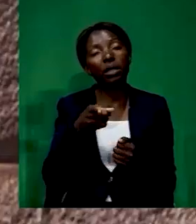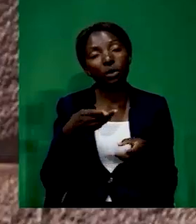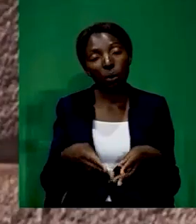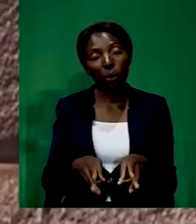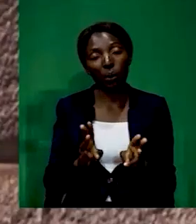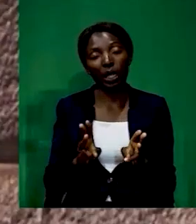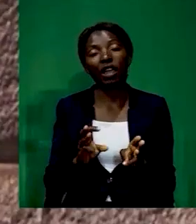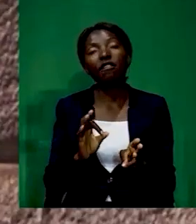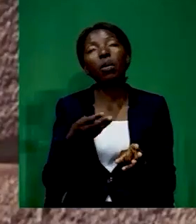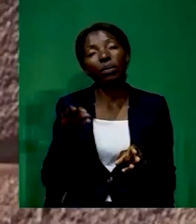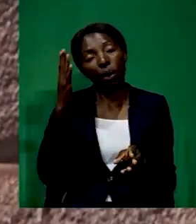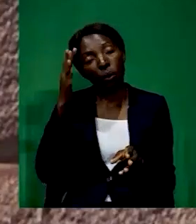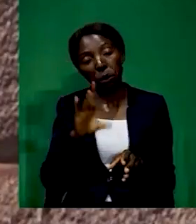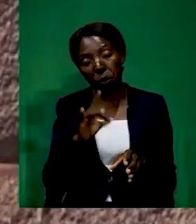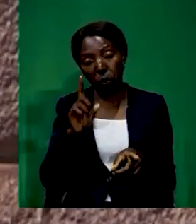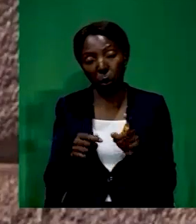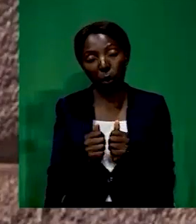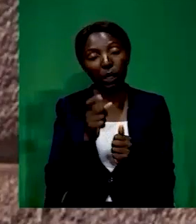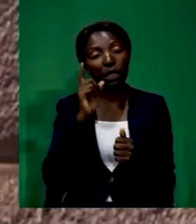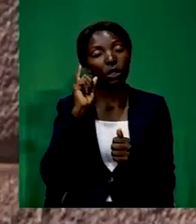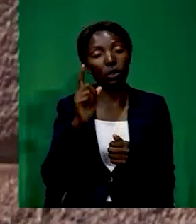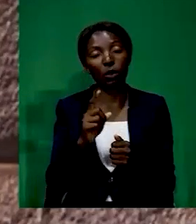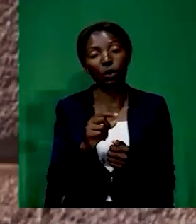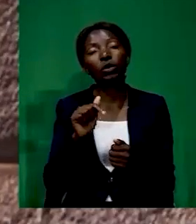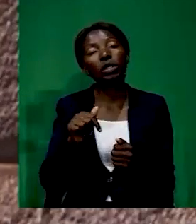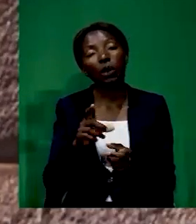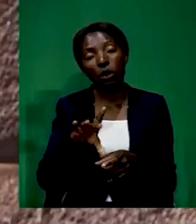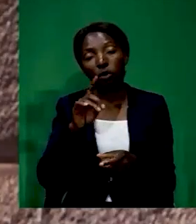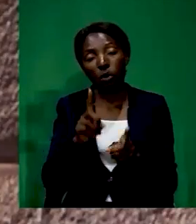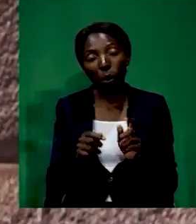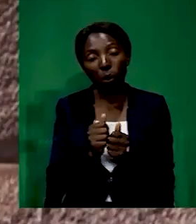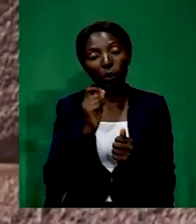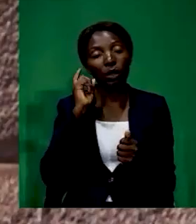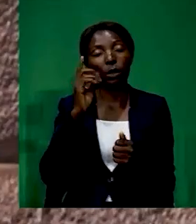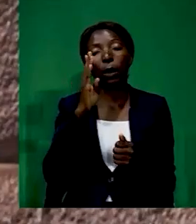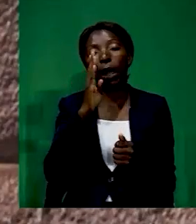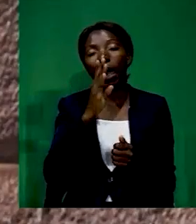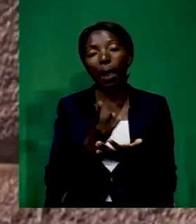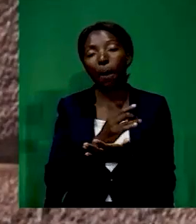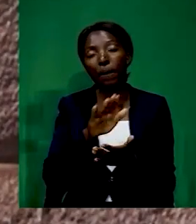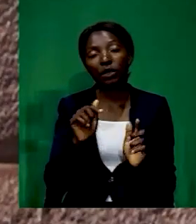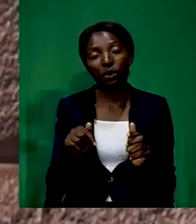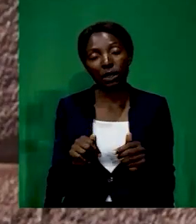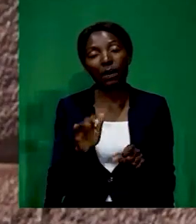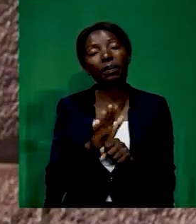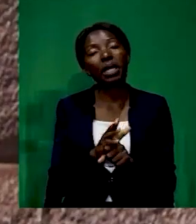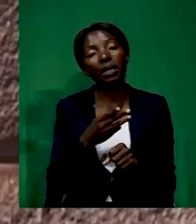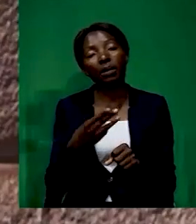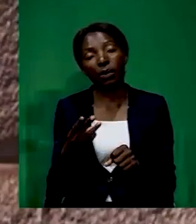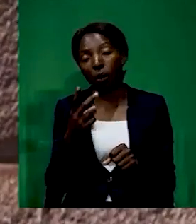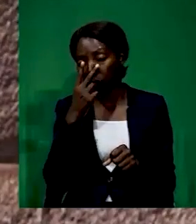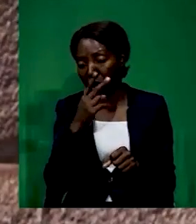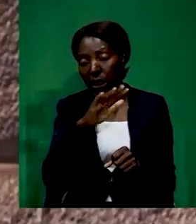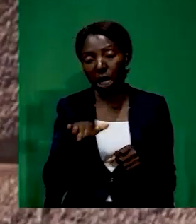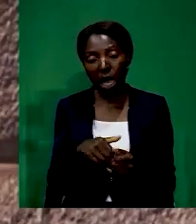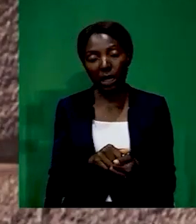Inzira yevasarudza kufamba naMwari. Nesuwo nhasi tasarudza kufamba nemi Mwari. Chitibatsirai muzuva ranhasi. Vazhinji